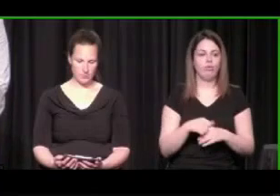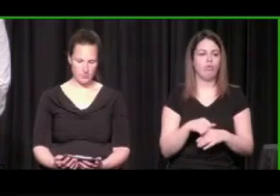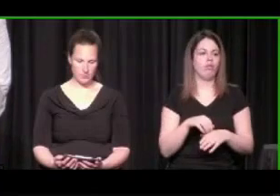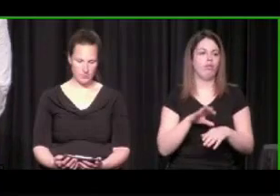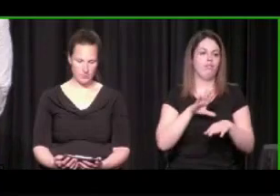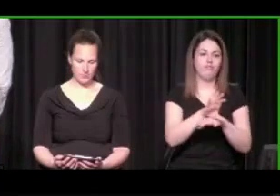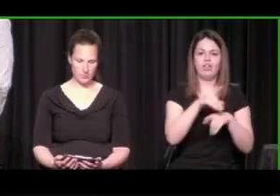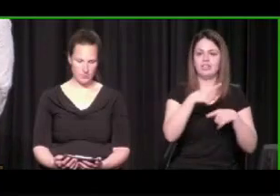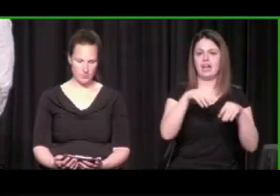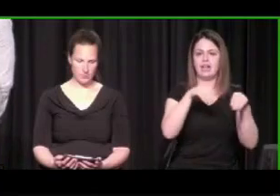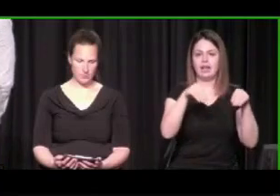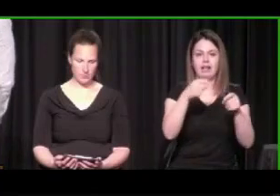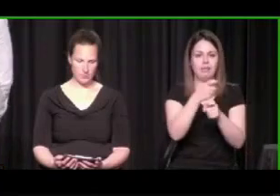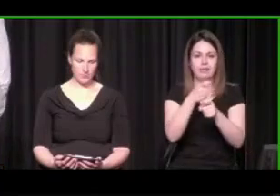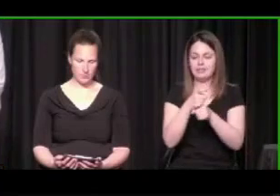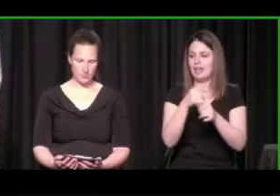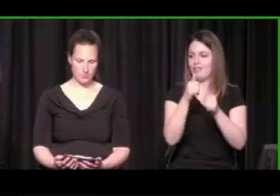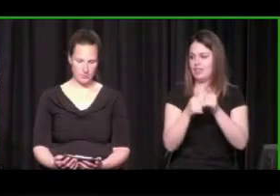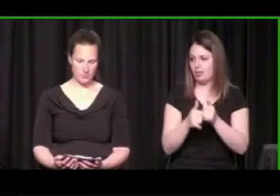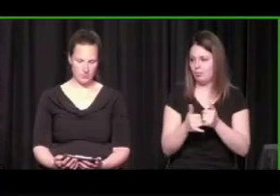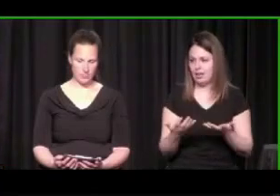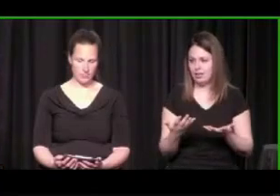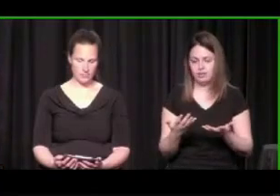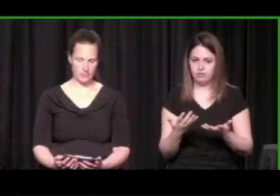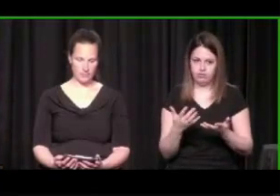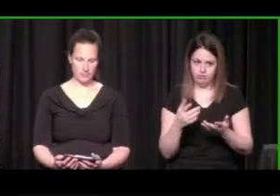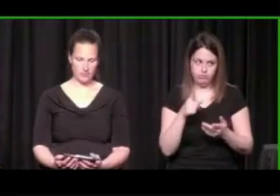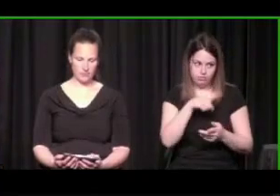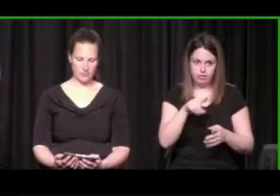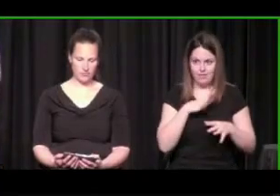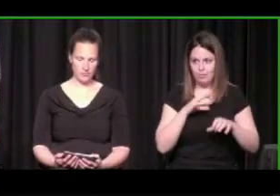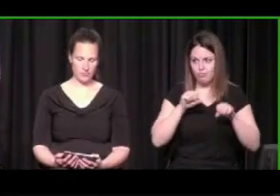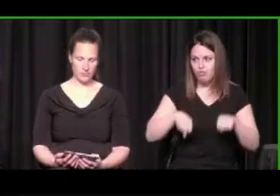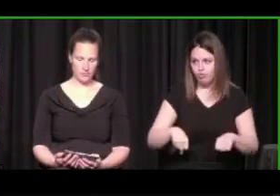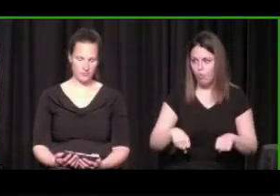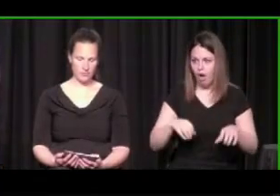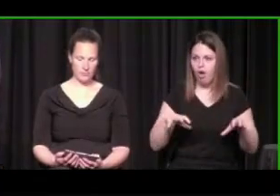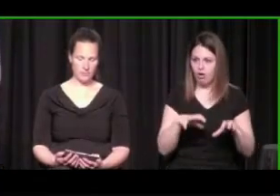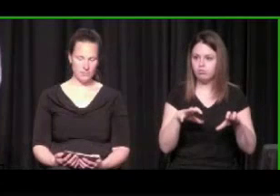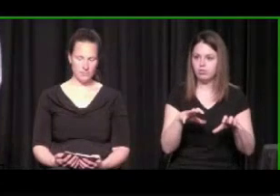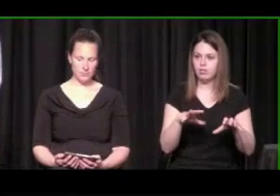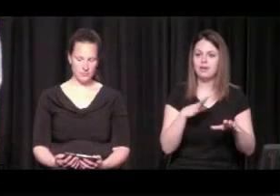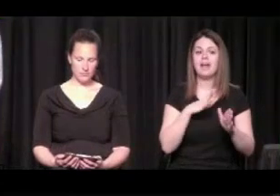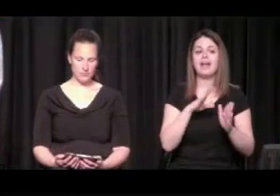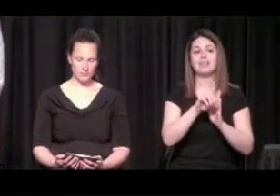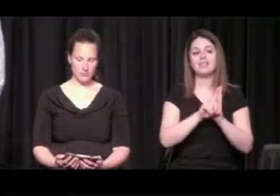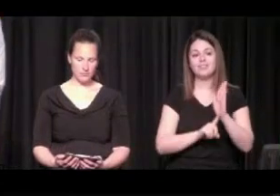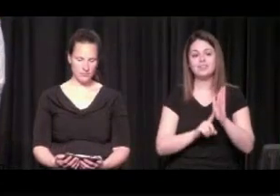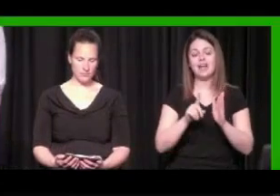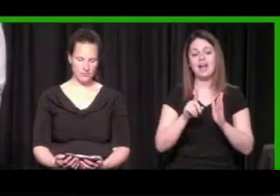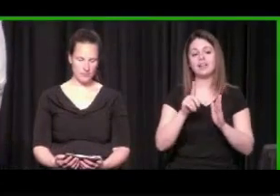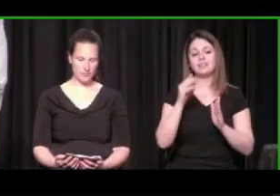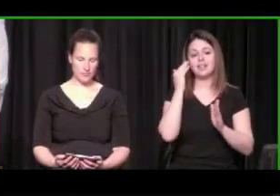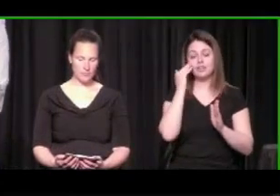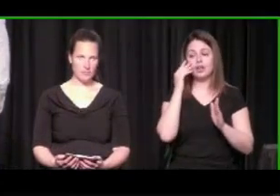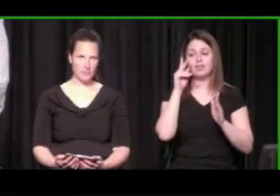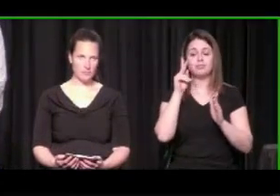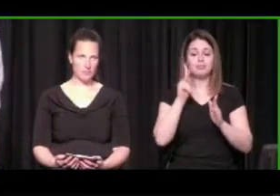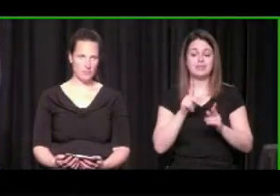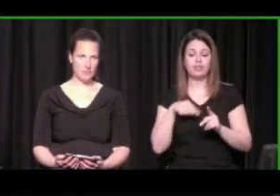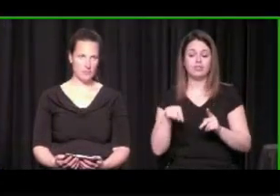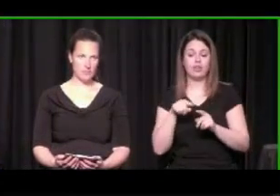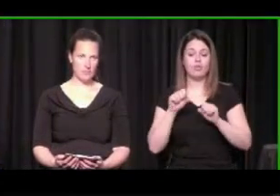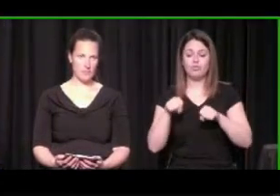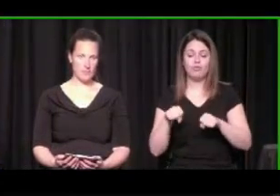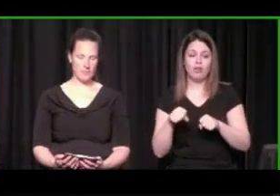au centre d'achat là, le week-end. J'espère que vous avez du pouvoir là-dessus. Pour certaines personnes qui ont des déficiences intellectuelles, ce pouvoir-là n'est pas